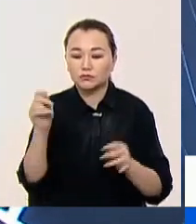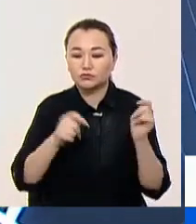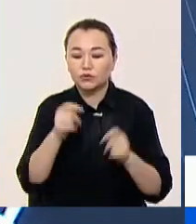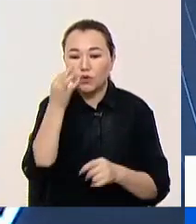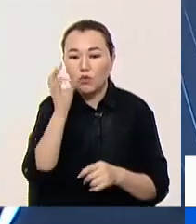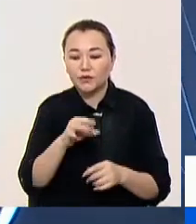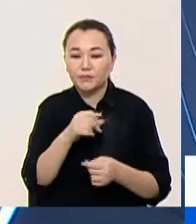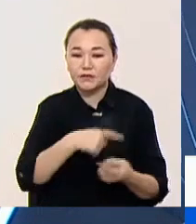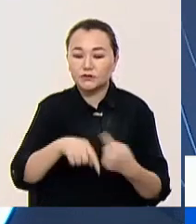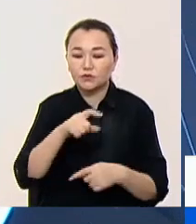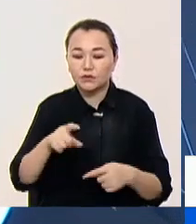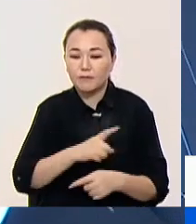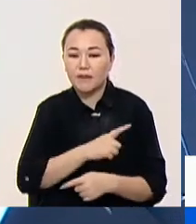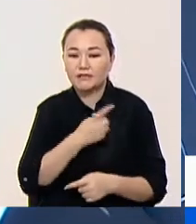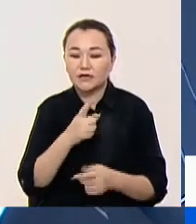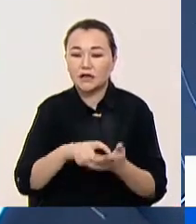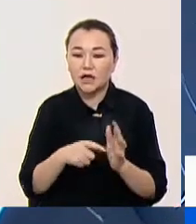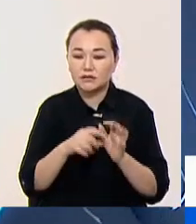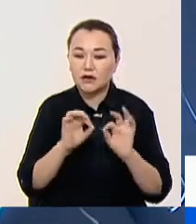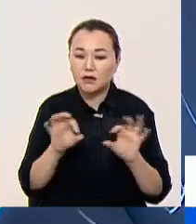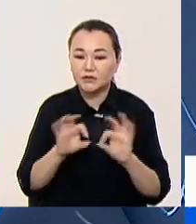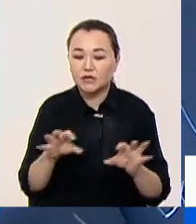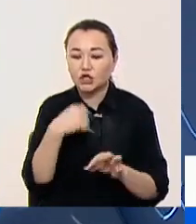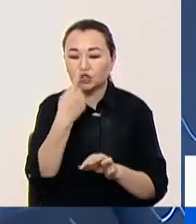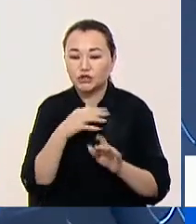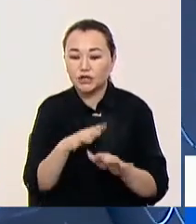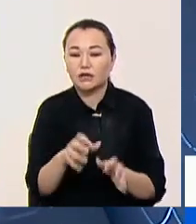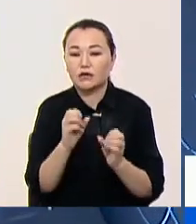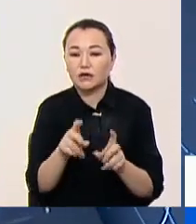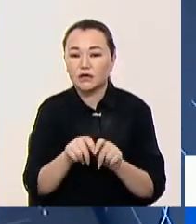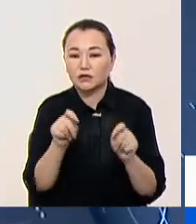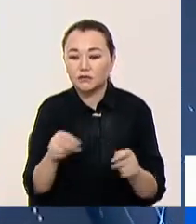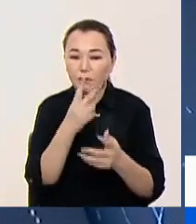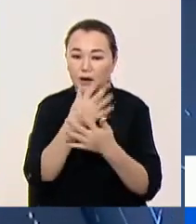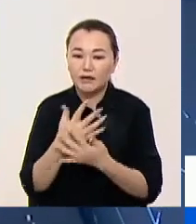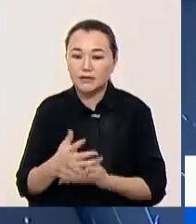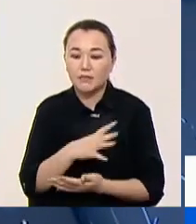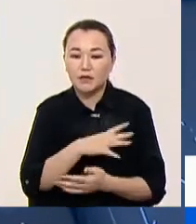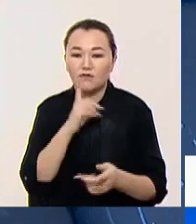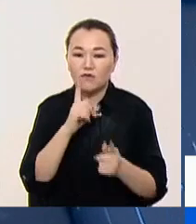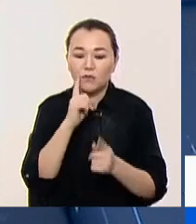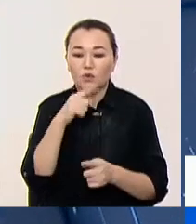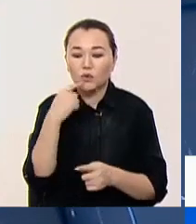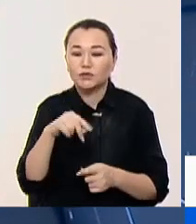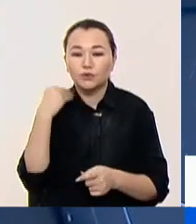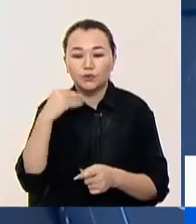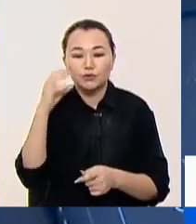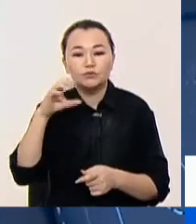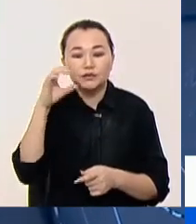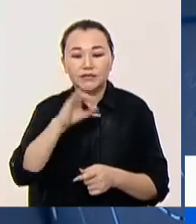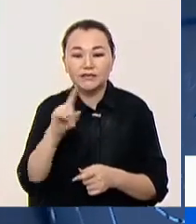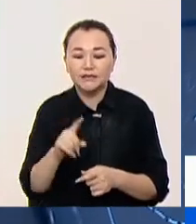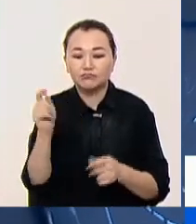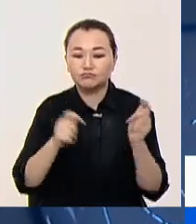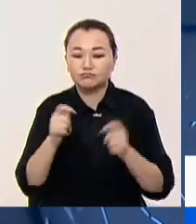тәжірибелі бизнес өкілдері шеберлік сағатын өткізіп, жеке іс ашудың қыр-сырын көрсетті. Форумға Ресей, Түркия және Өзбекстаннан